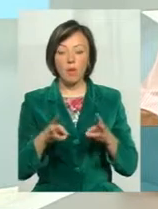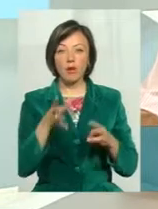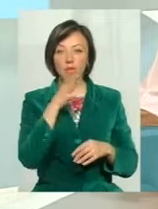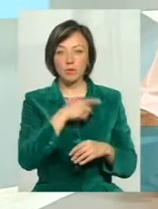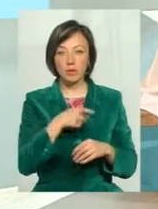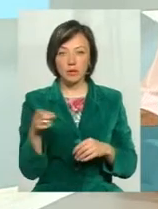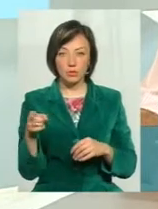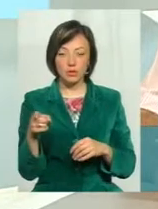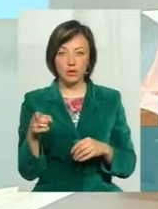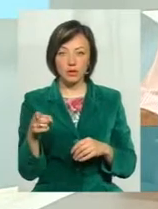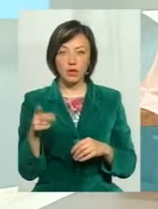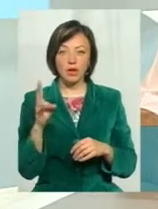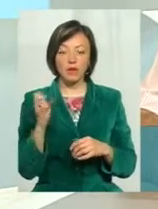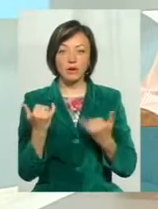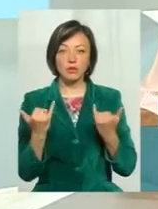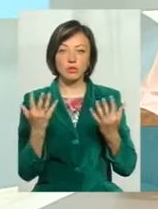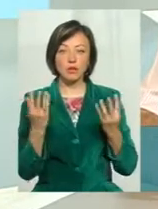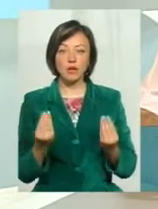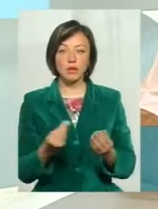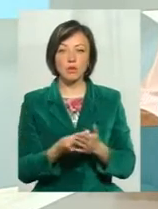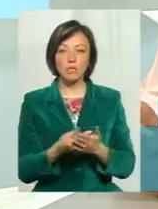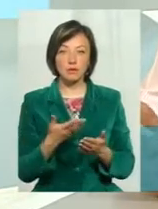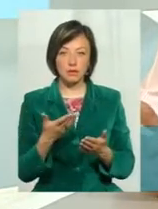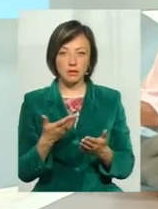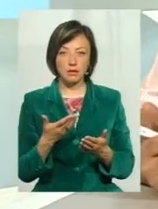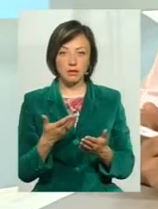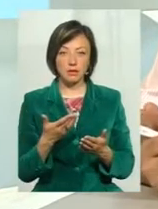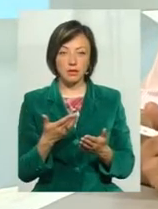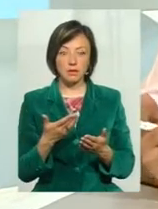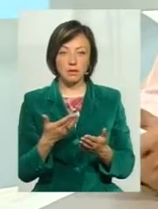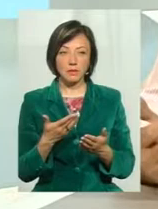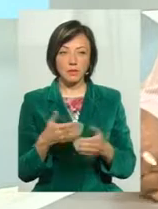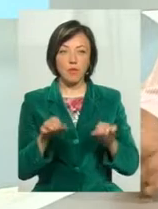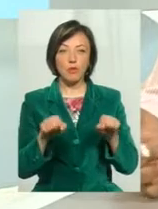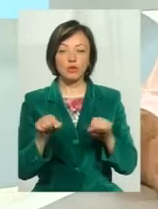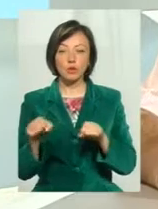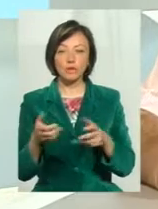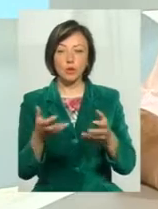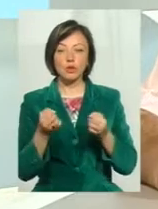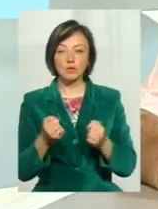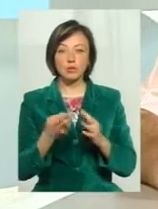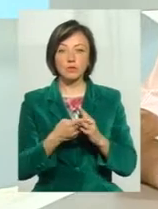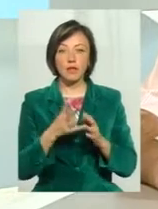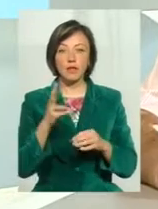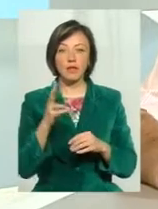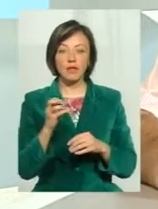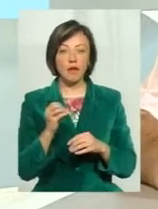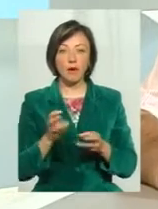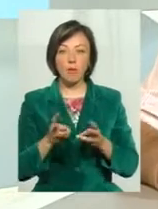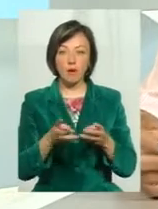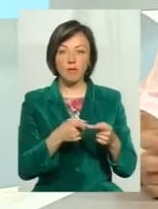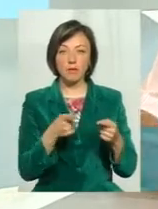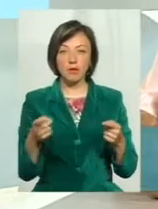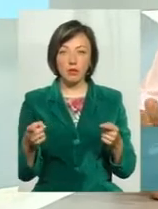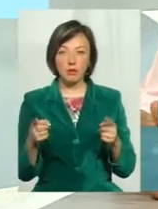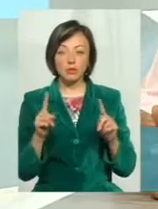період, а на сьогоднішній день оцінити, скажімо так, можливість отримання субсидії на неопалювальний період,